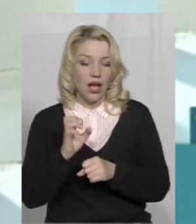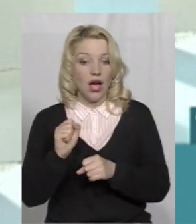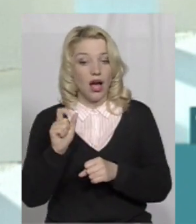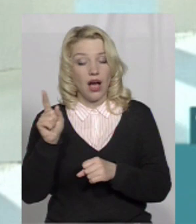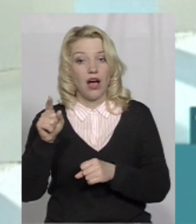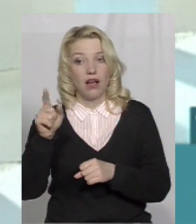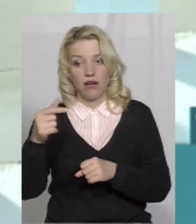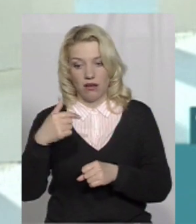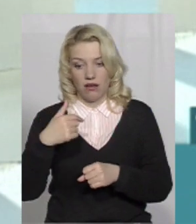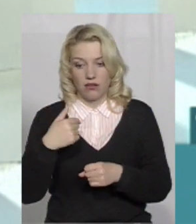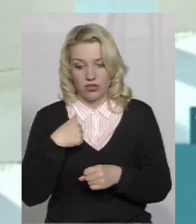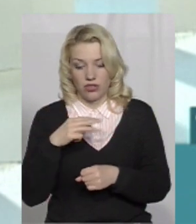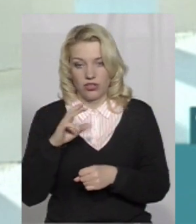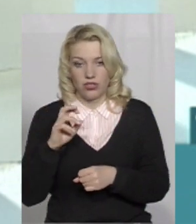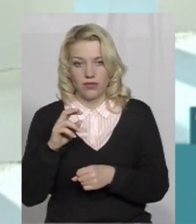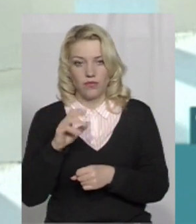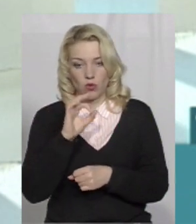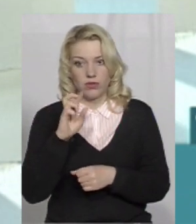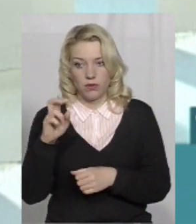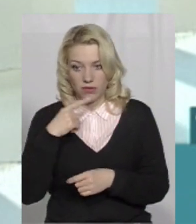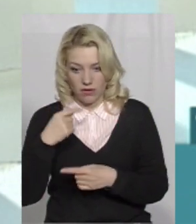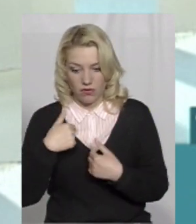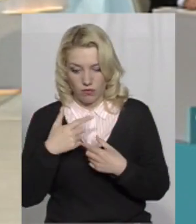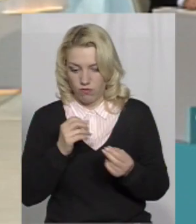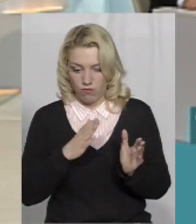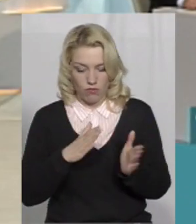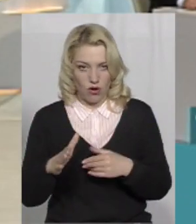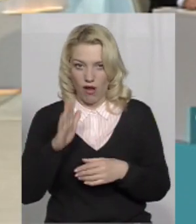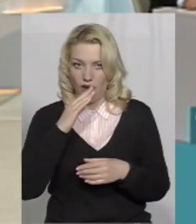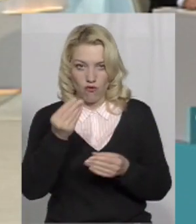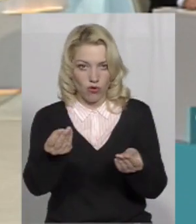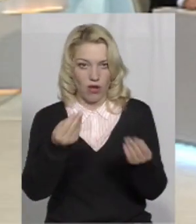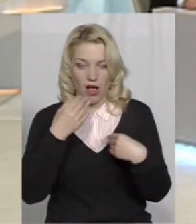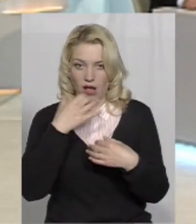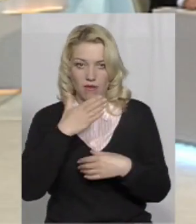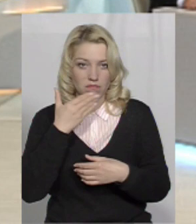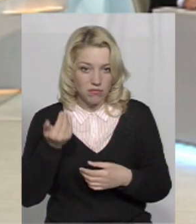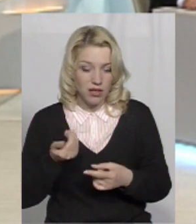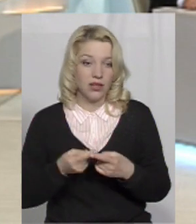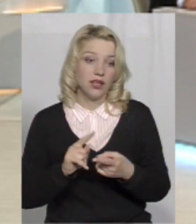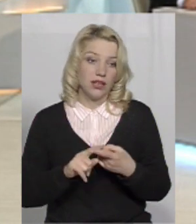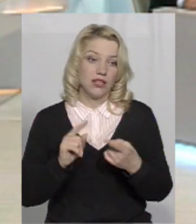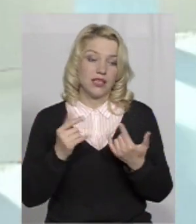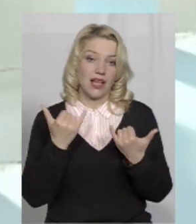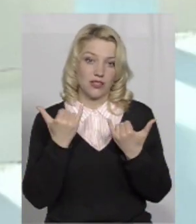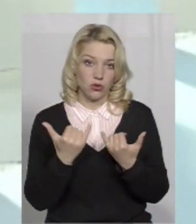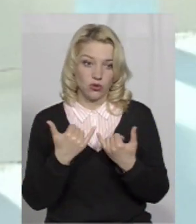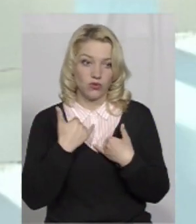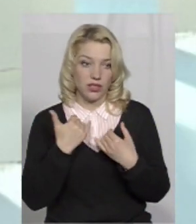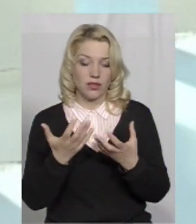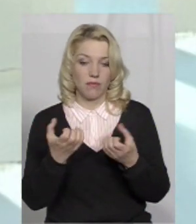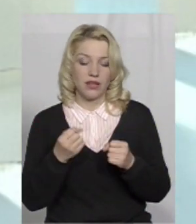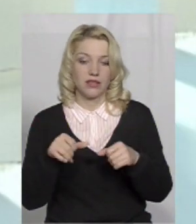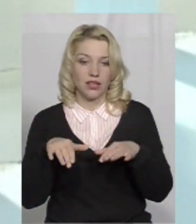внутрішньобудинкова система в мене в порядку, але воду неналежно нагріли. Але на сьогодні в нас просто прийнято